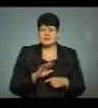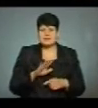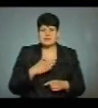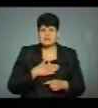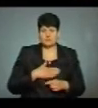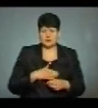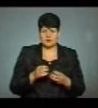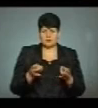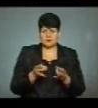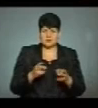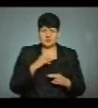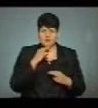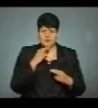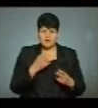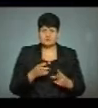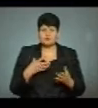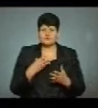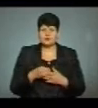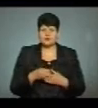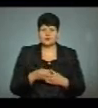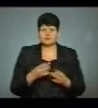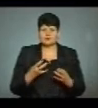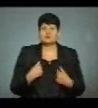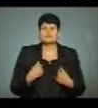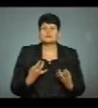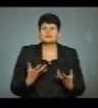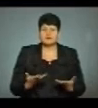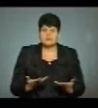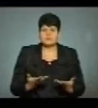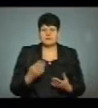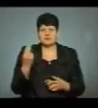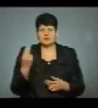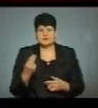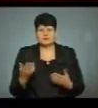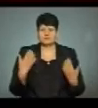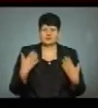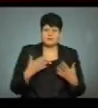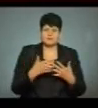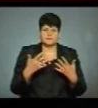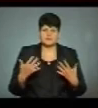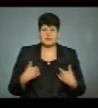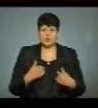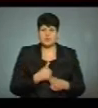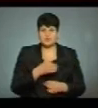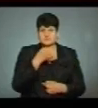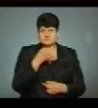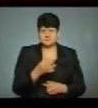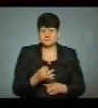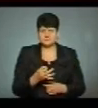потреби, це увага до своїх потреб, що мені насправді треба. Мені треба малювати картини, мені треба відпочивати. Я хотіла донести,